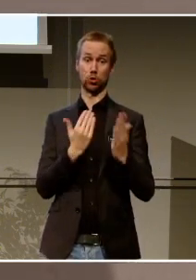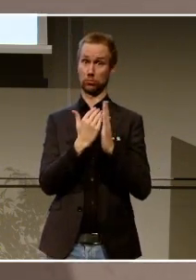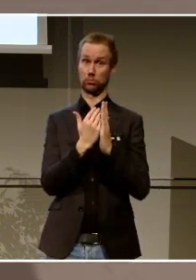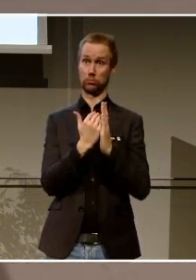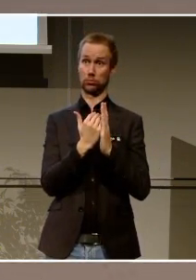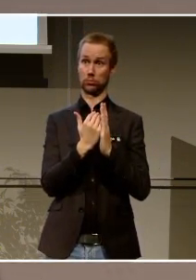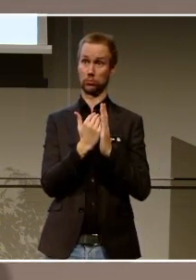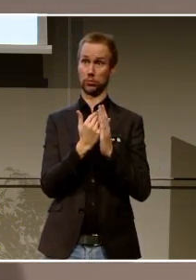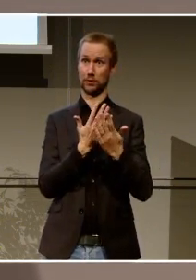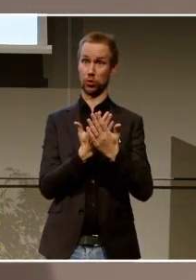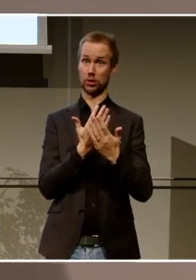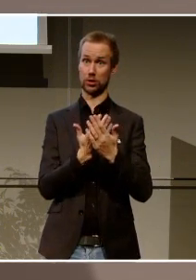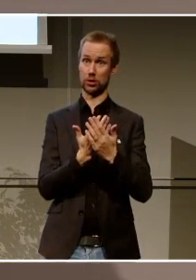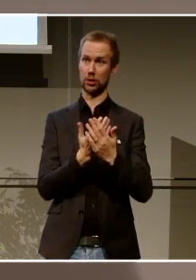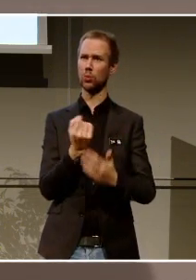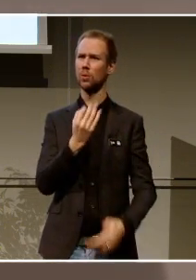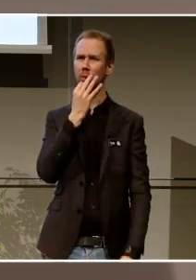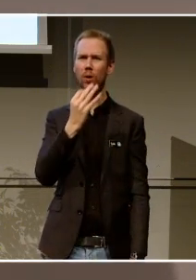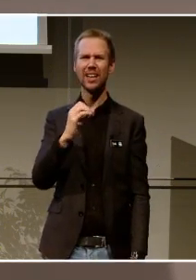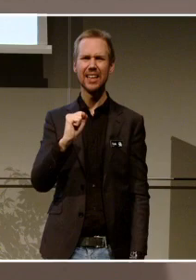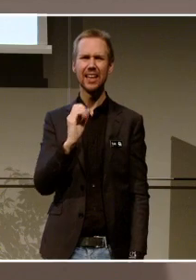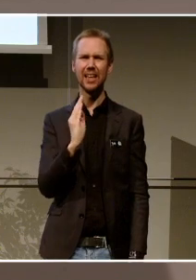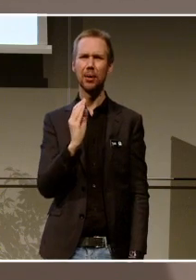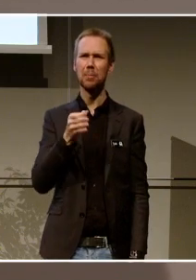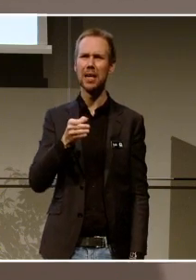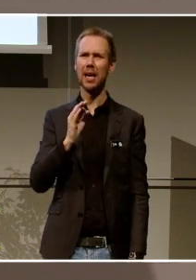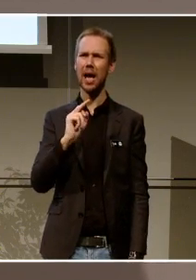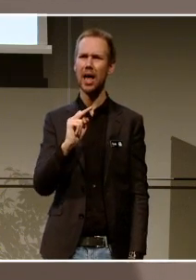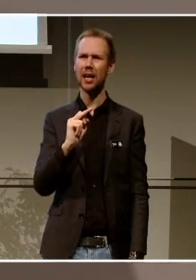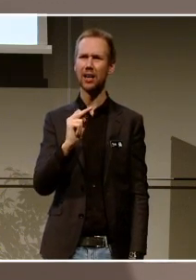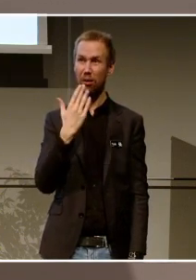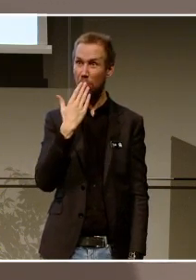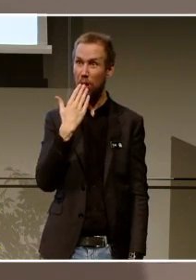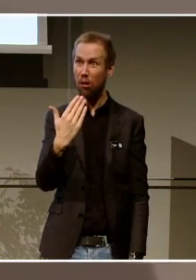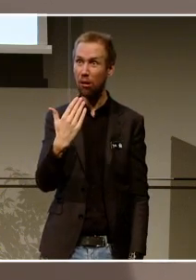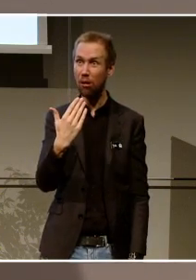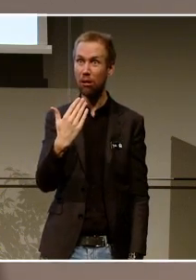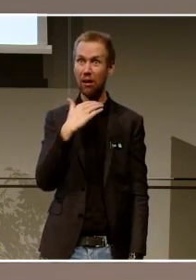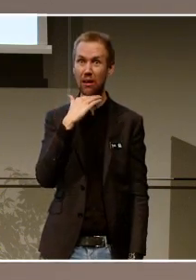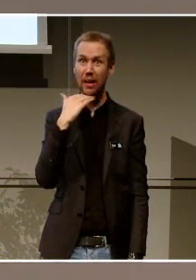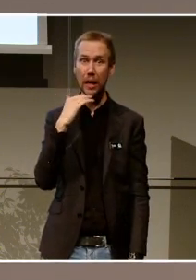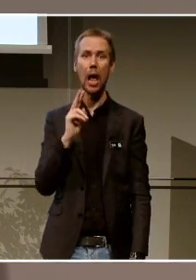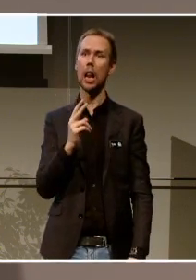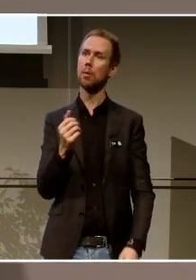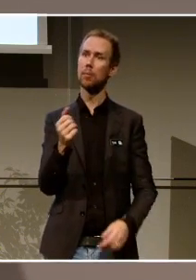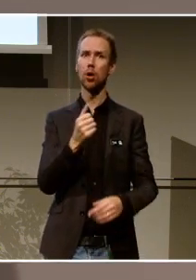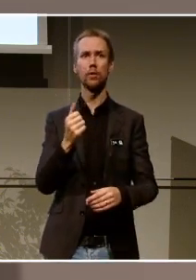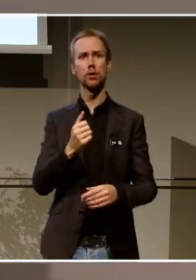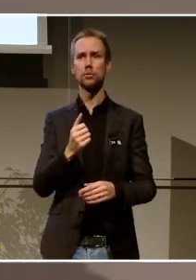är GDPR okej? Räcker det hela vägen eller är det andra former av trygghet vi behöver skapa?